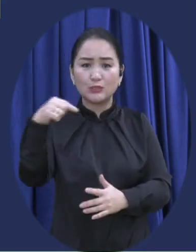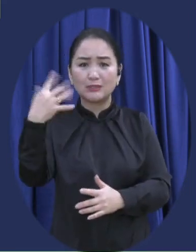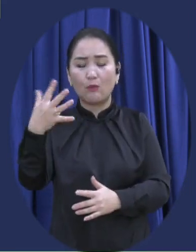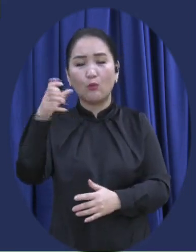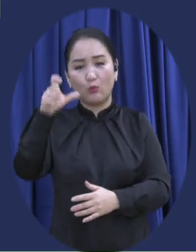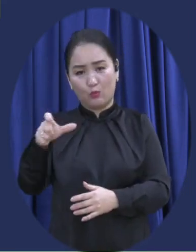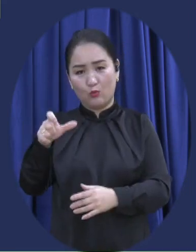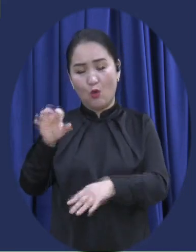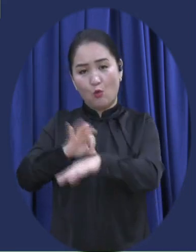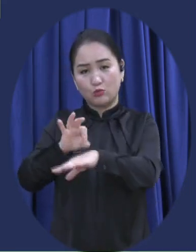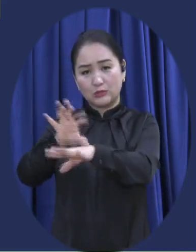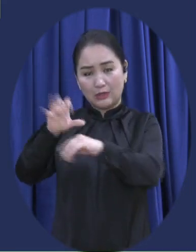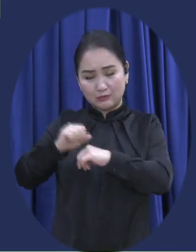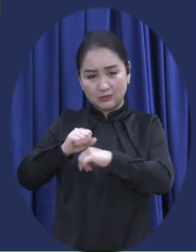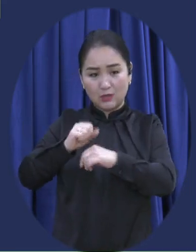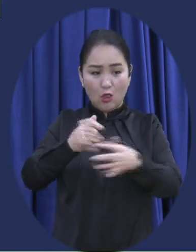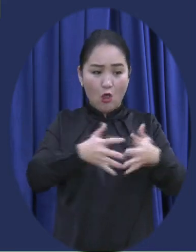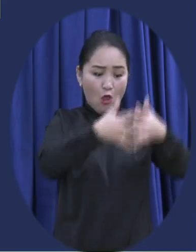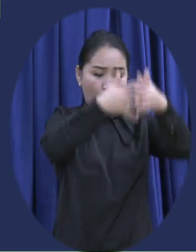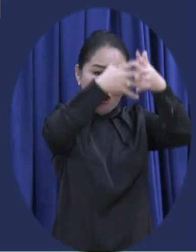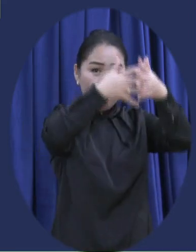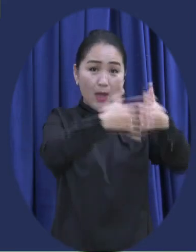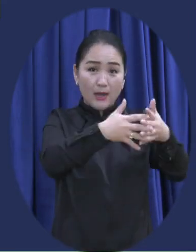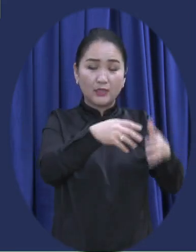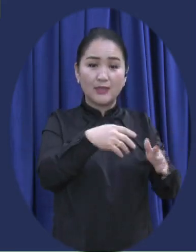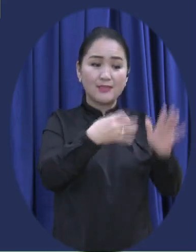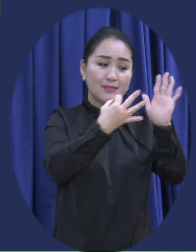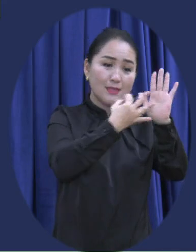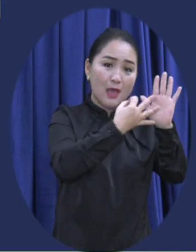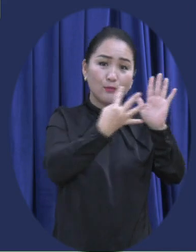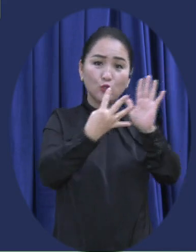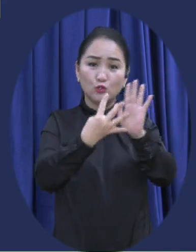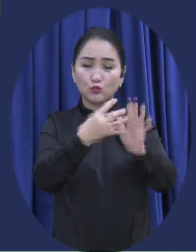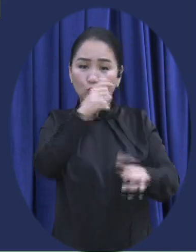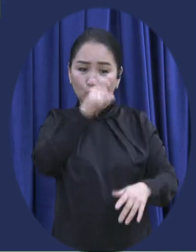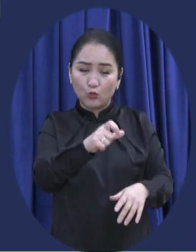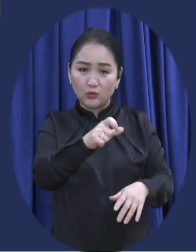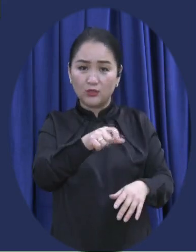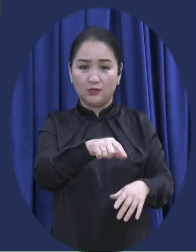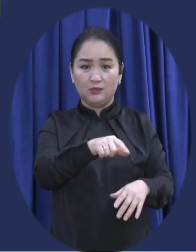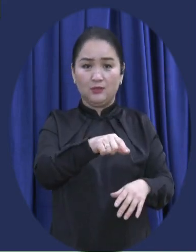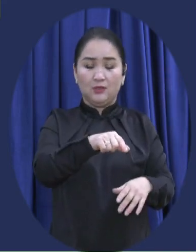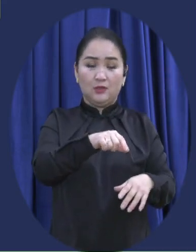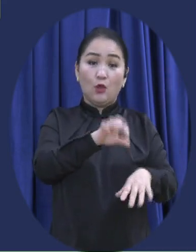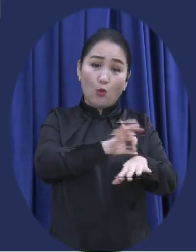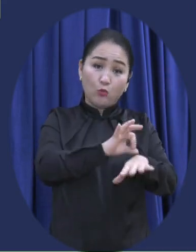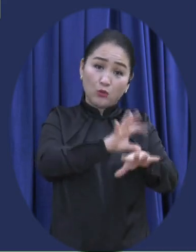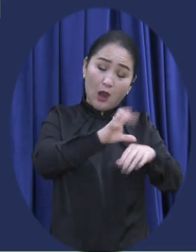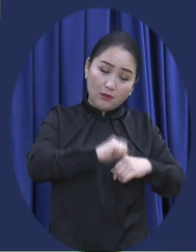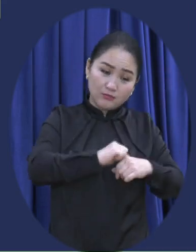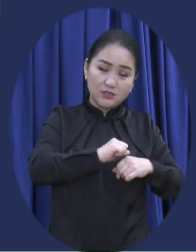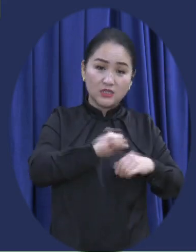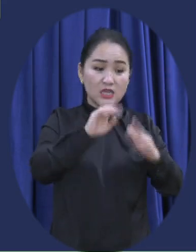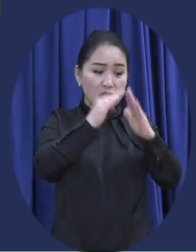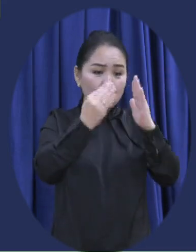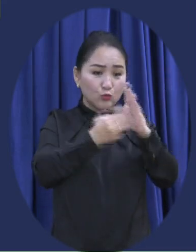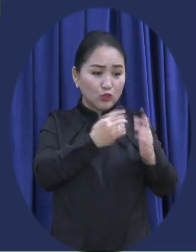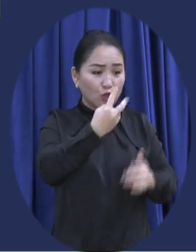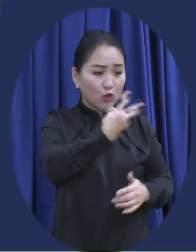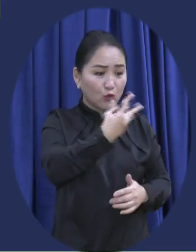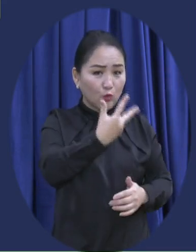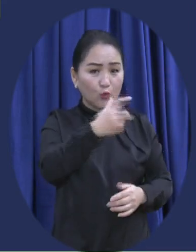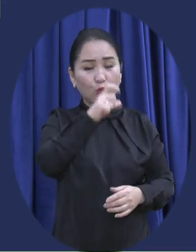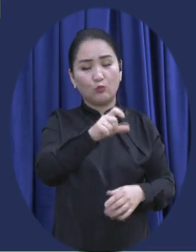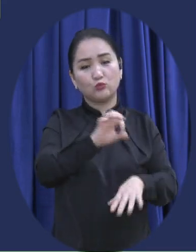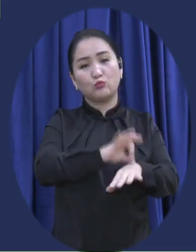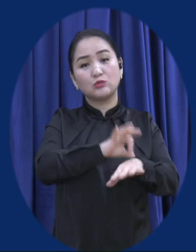Нэг орцны 8 9 хүн өвдөж байна. Тэр орцны 8 9 хүний нэг гэр бүлийн 3 4 хүн өвдөж байна гэдэг ингээд үргэлжилсэн голомт